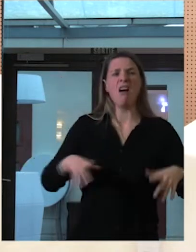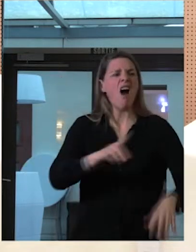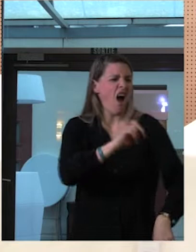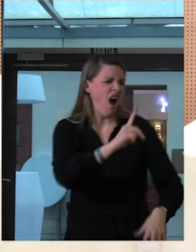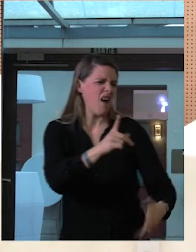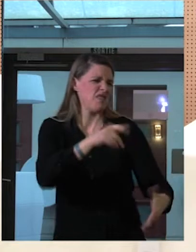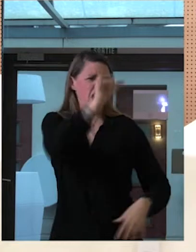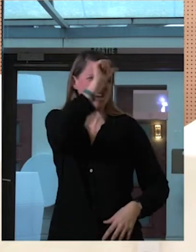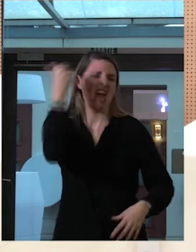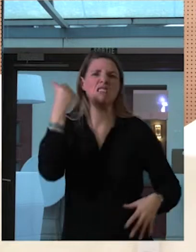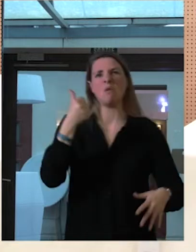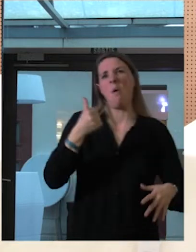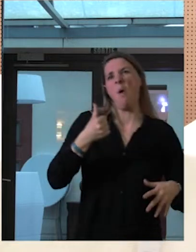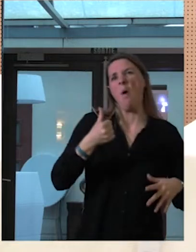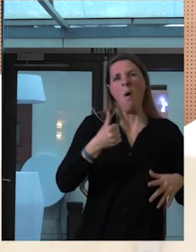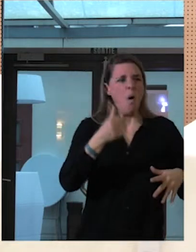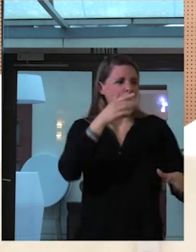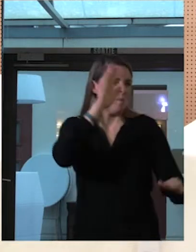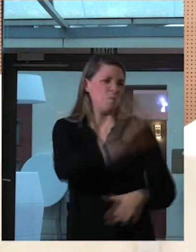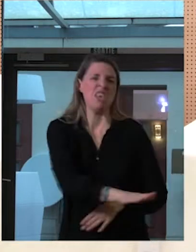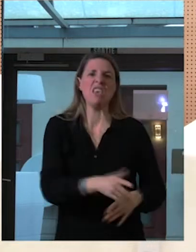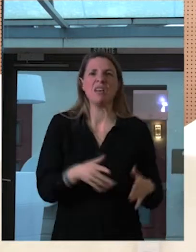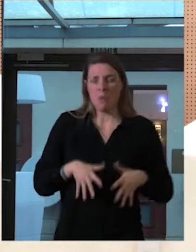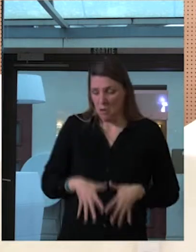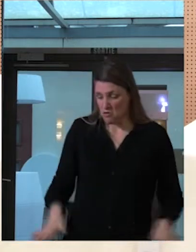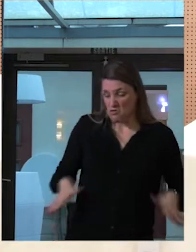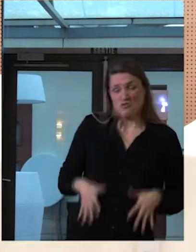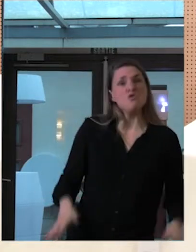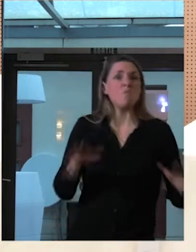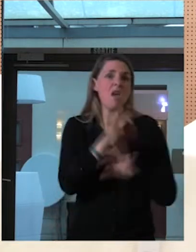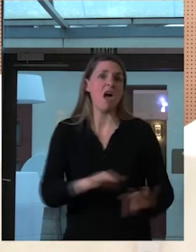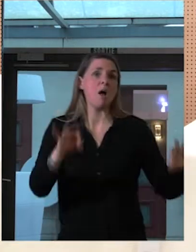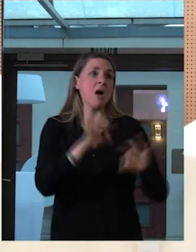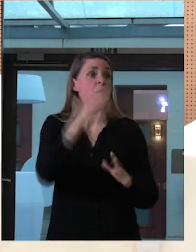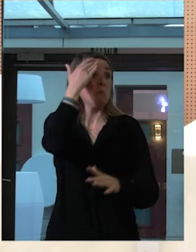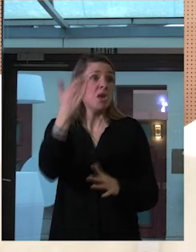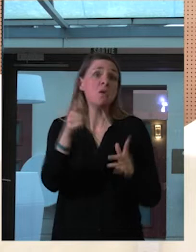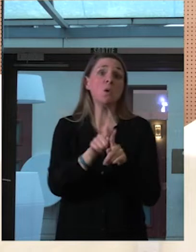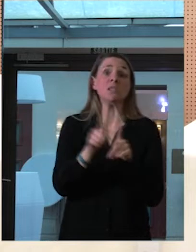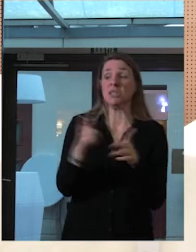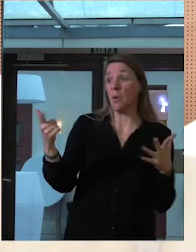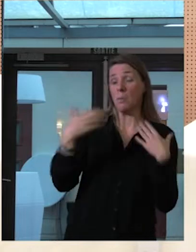garçon manqué. Alors, quand on met des jupes, c'est hors du commun, et tout le monde, même encore au club, certains nous font la réflexion.